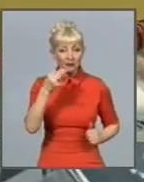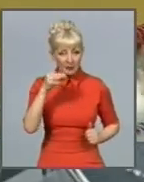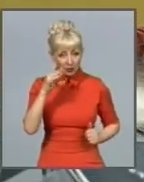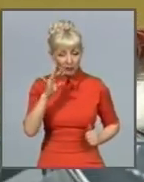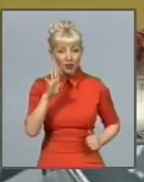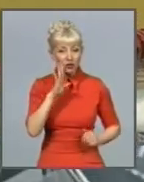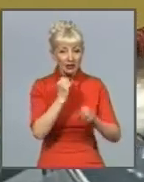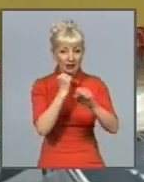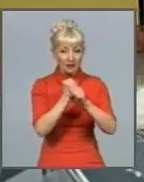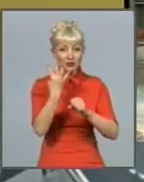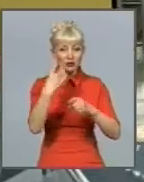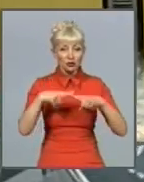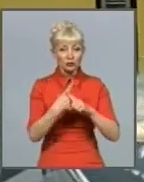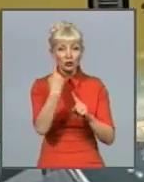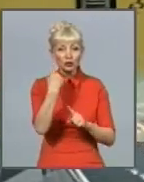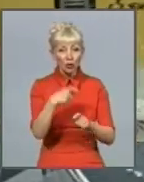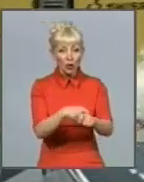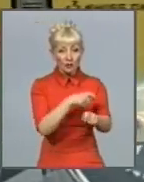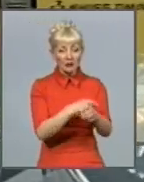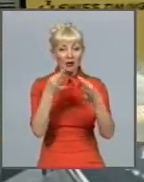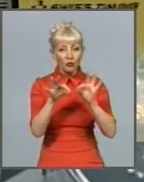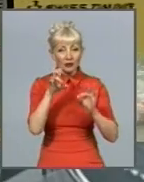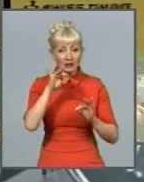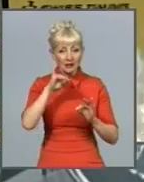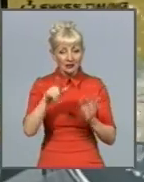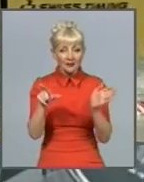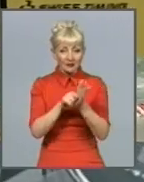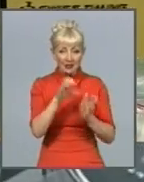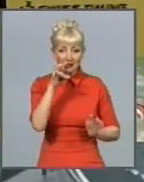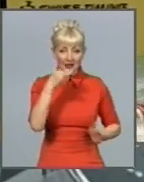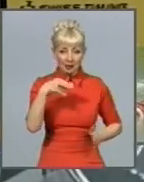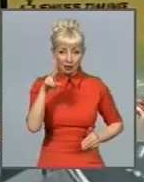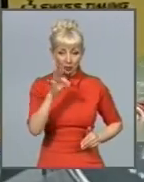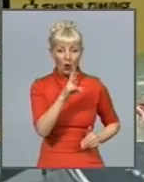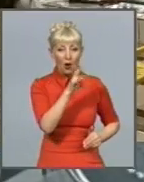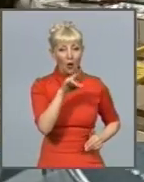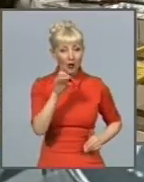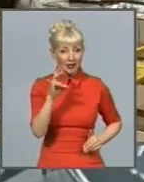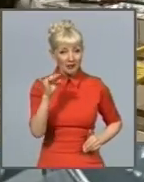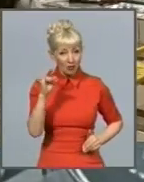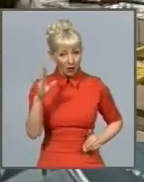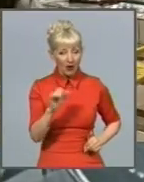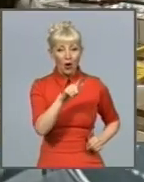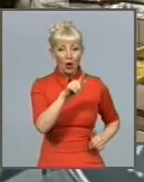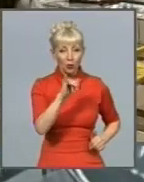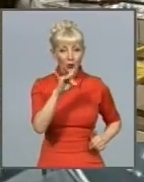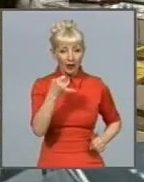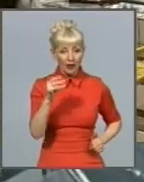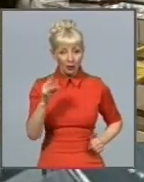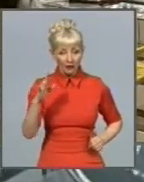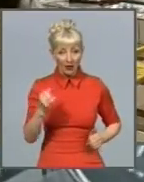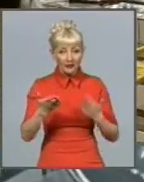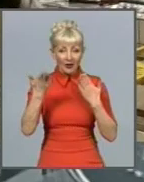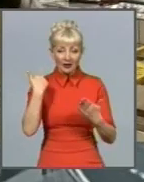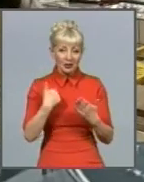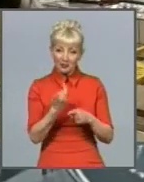4 по 100 метров вольным стилем вместе с Кариной Снитко, Мариной Колесниковой и Марией Гурейковой. Раньше мне не очень нравилось плавать именно